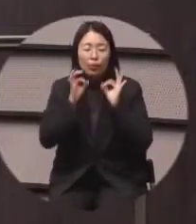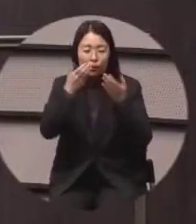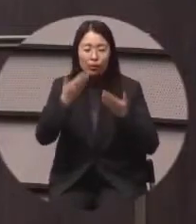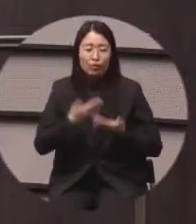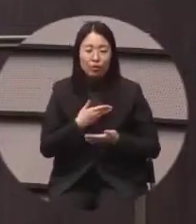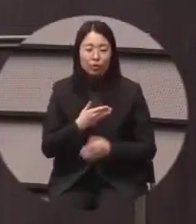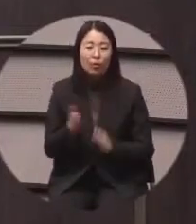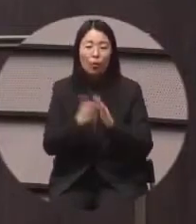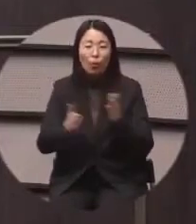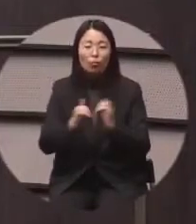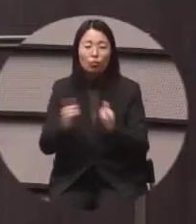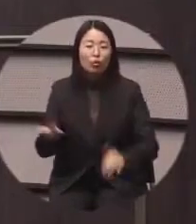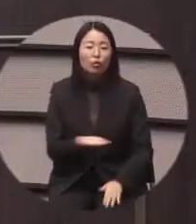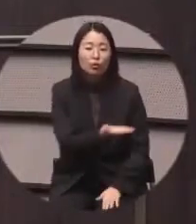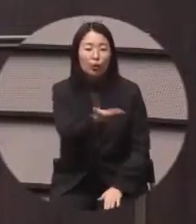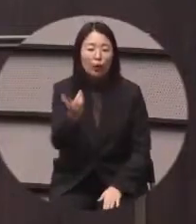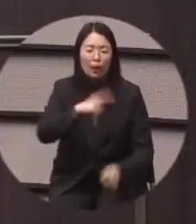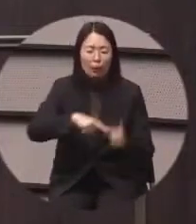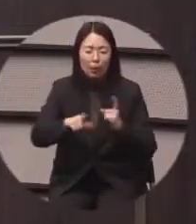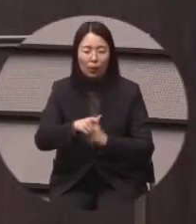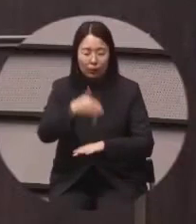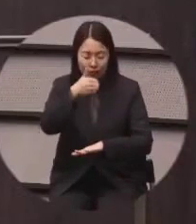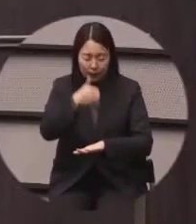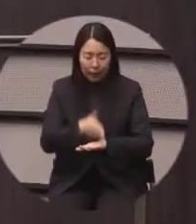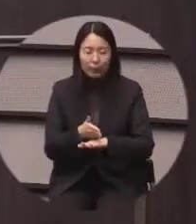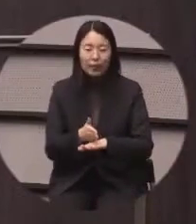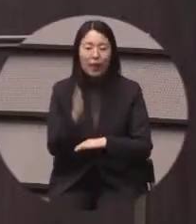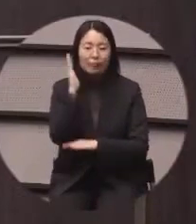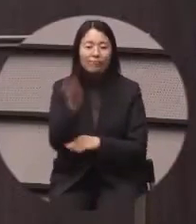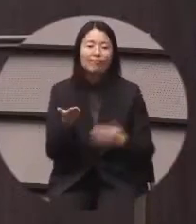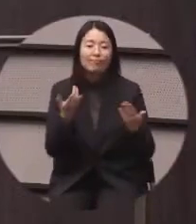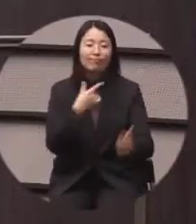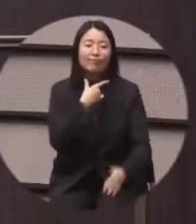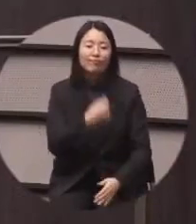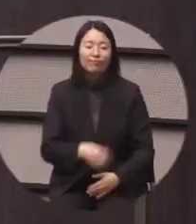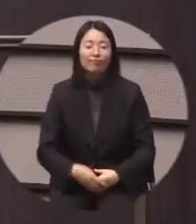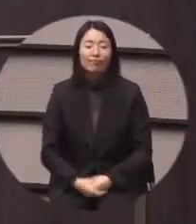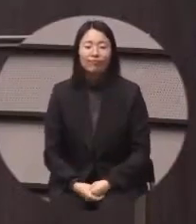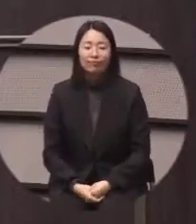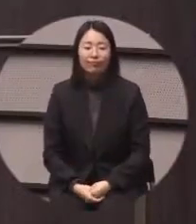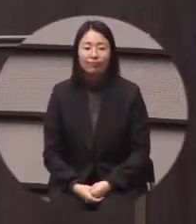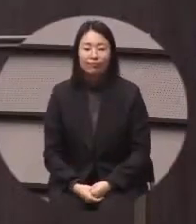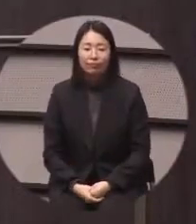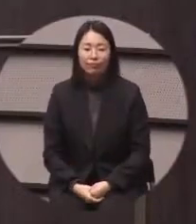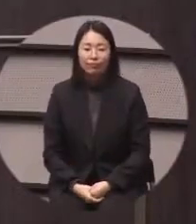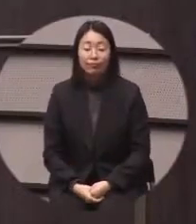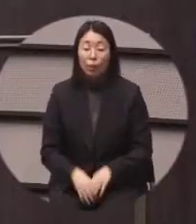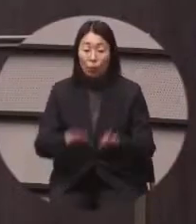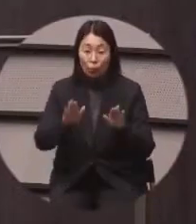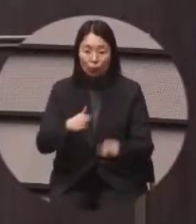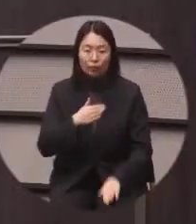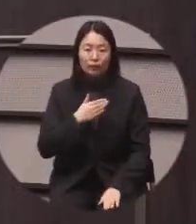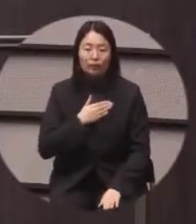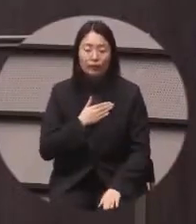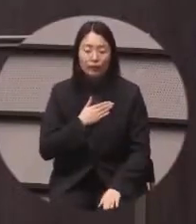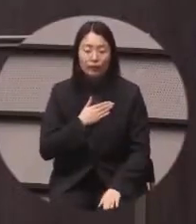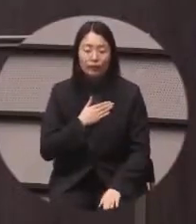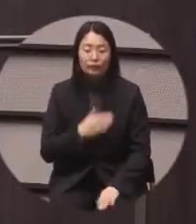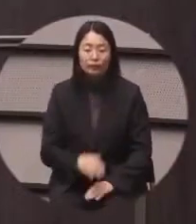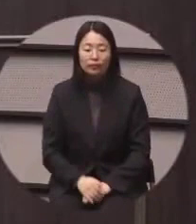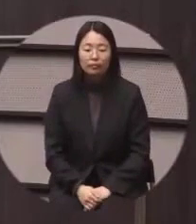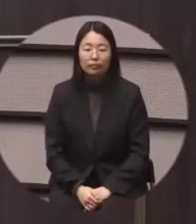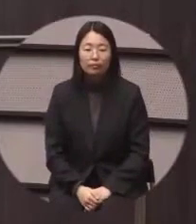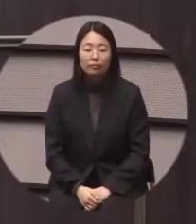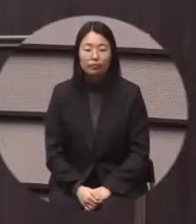여러분께 다시 한번 깊은 감사의 인사를 전합니다. 오늘 저는 근래